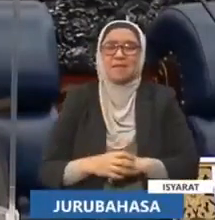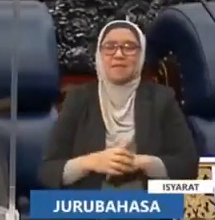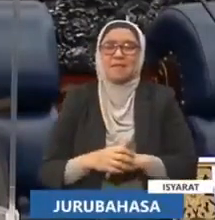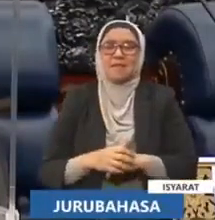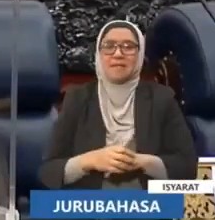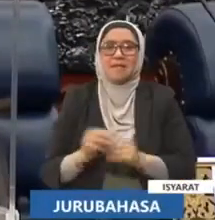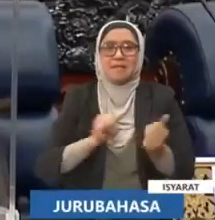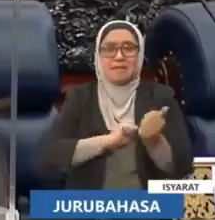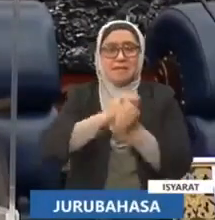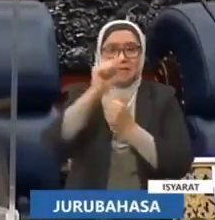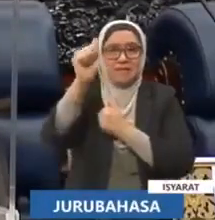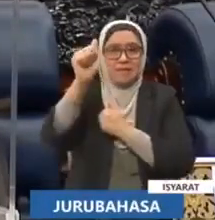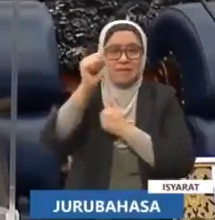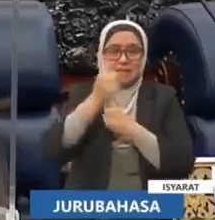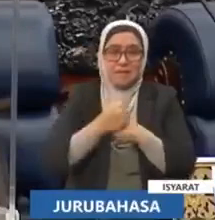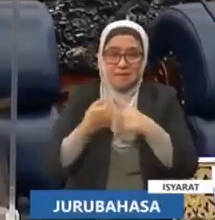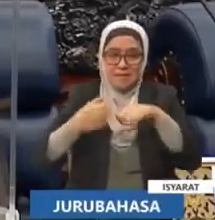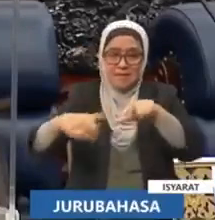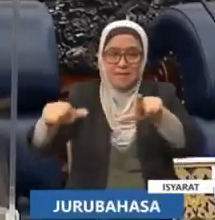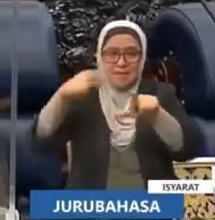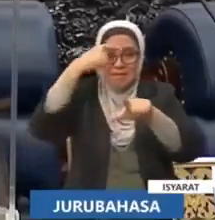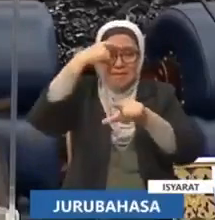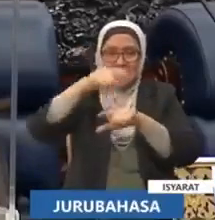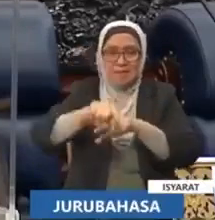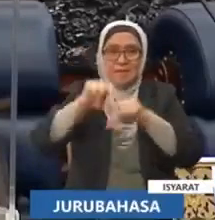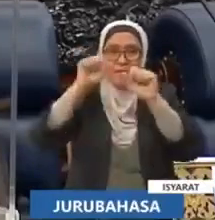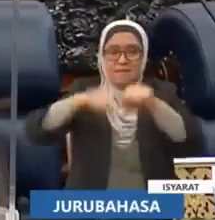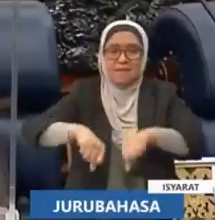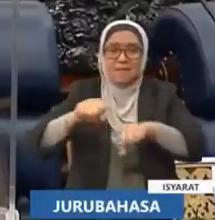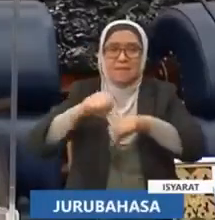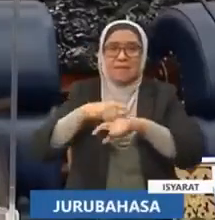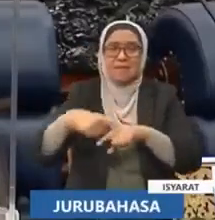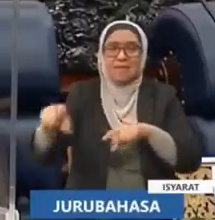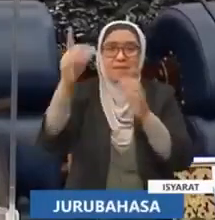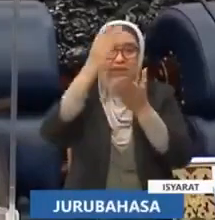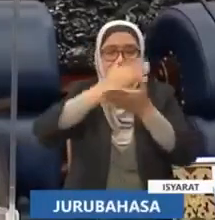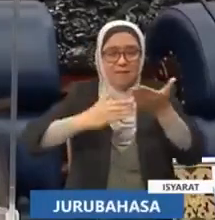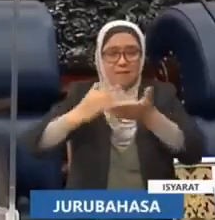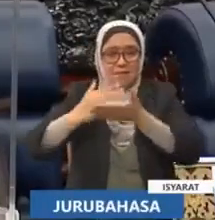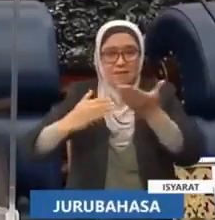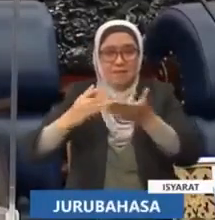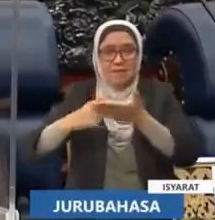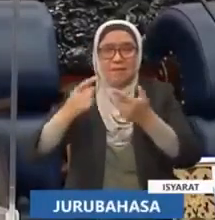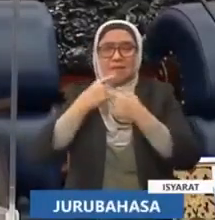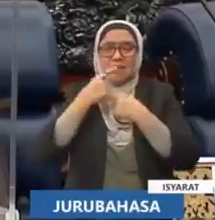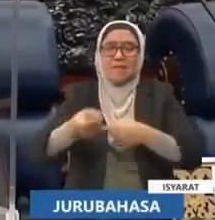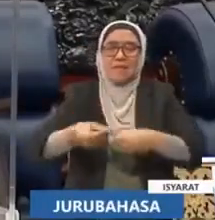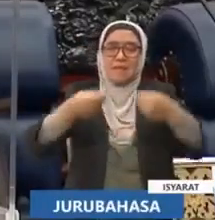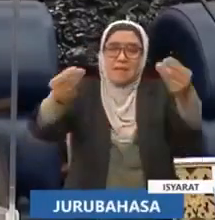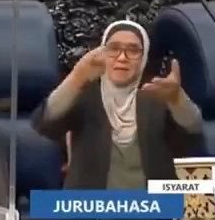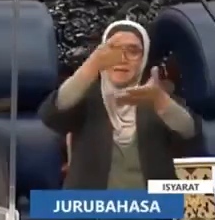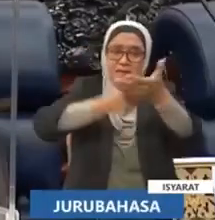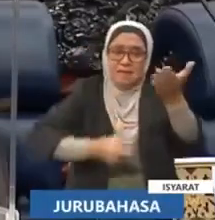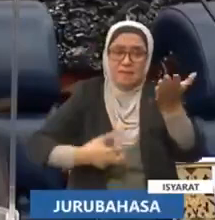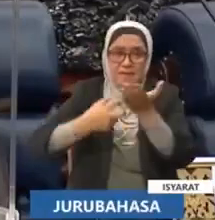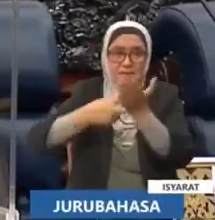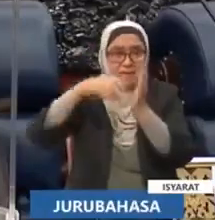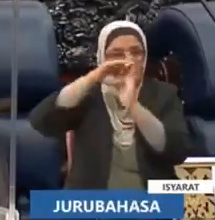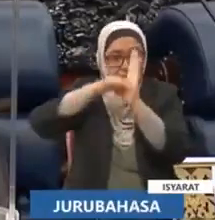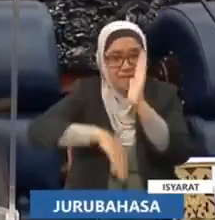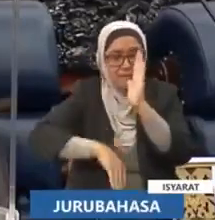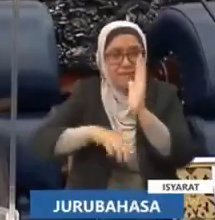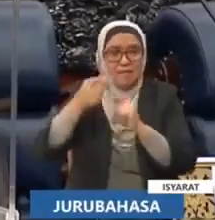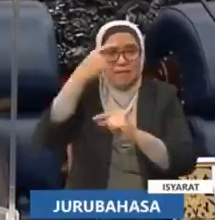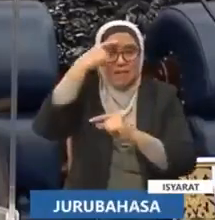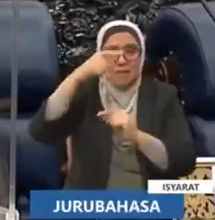akan membolehkan pihak syarikat penerbangan meningkatkan kekerapan operasi penerbangan dan menawarkan harga tiket yang lebih rendah. Harga tiket penerbangan bagi